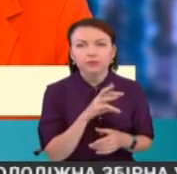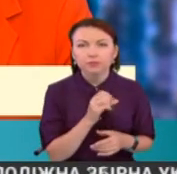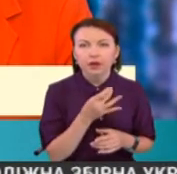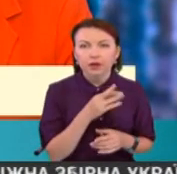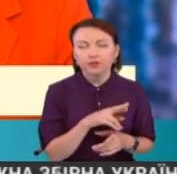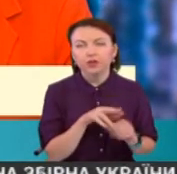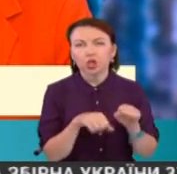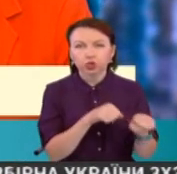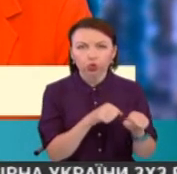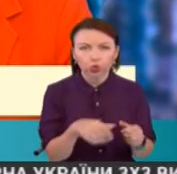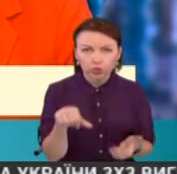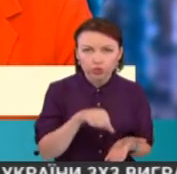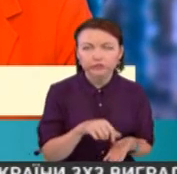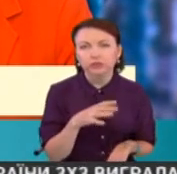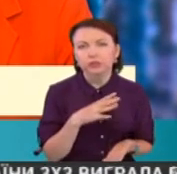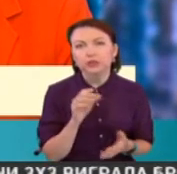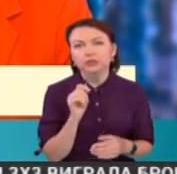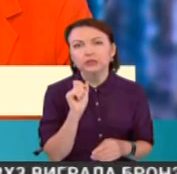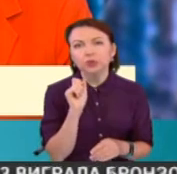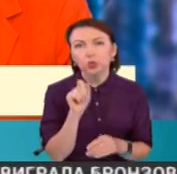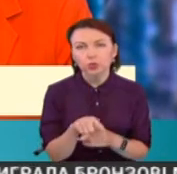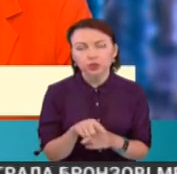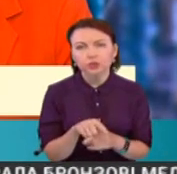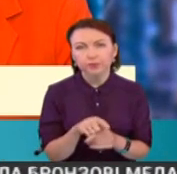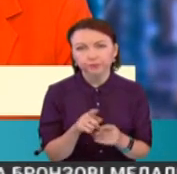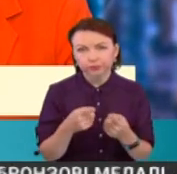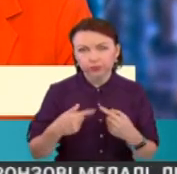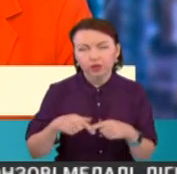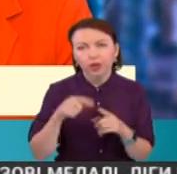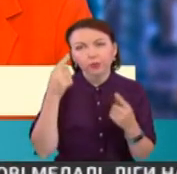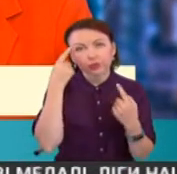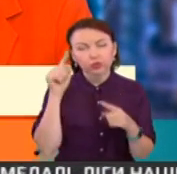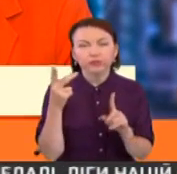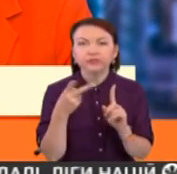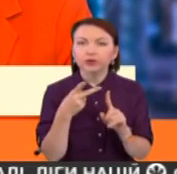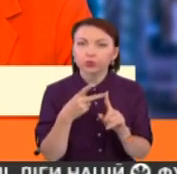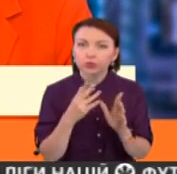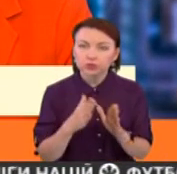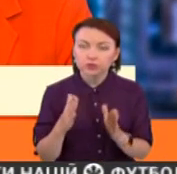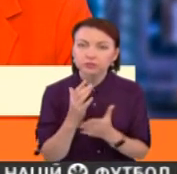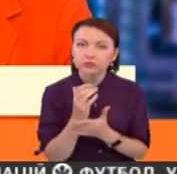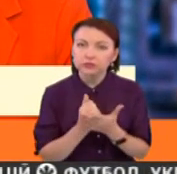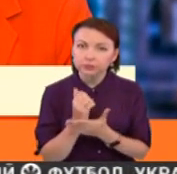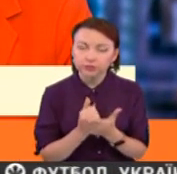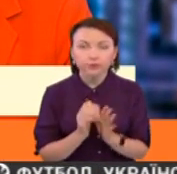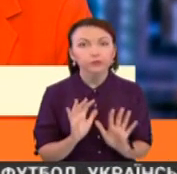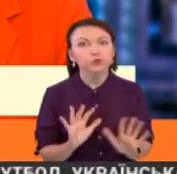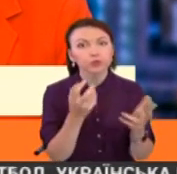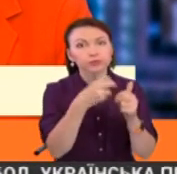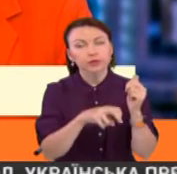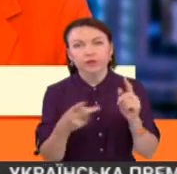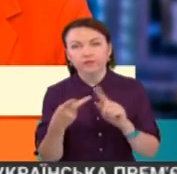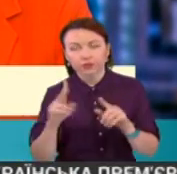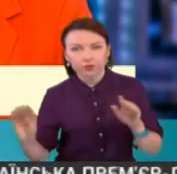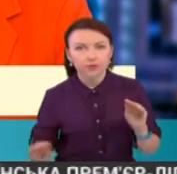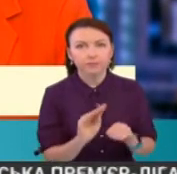Віталі Володимировичу, було дане доручення оператору придумати альтернативну систему на випадок збою. Тому що в нас був збій